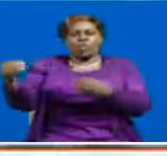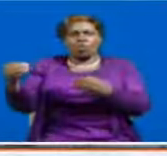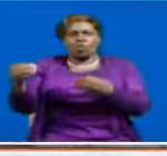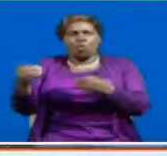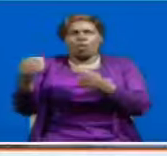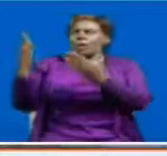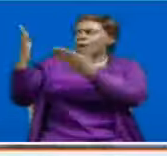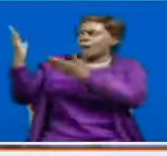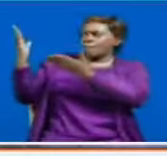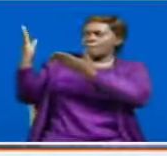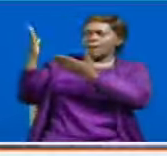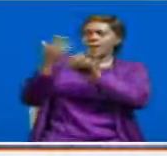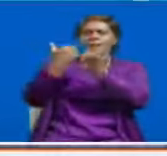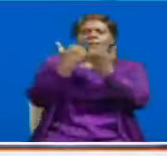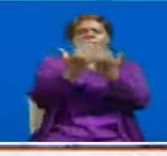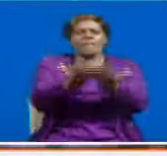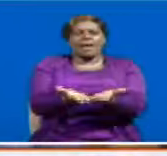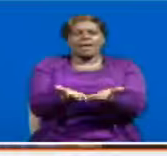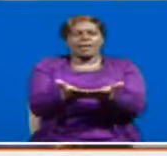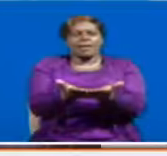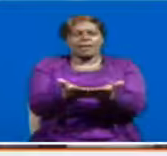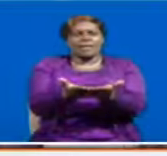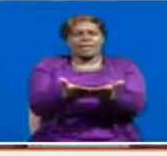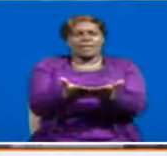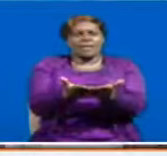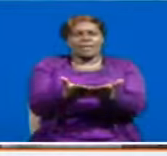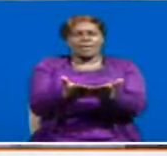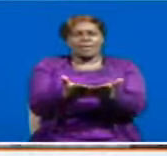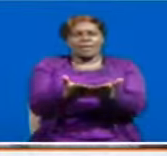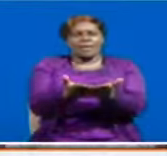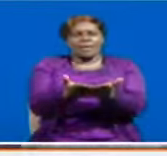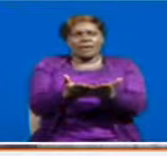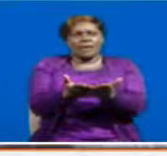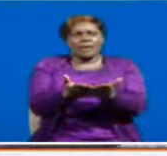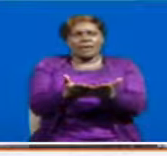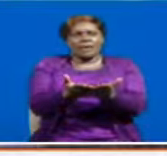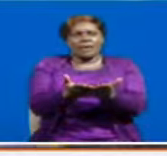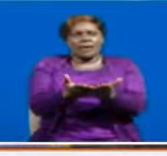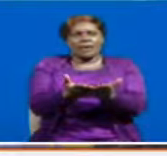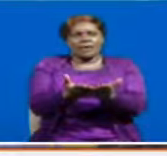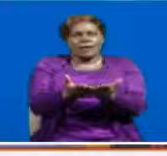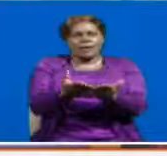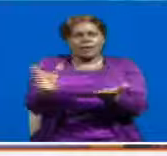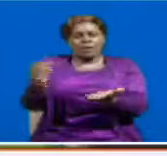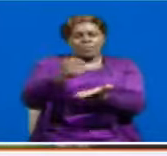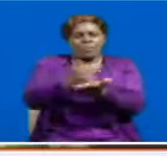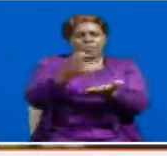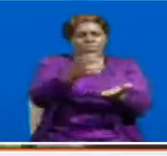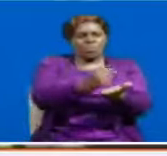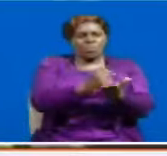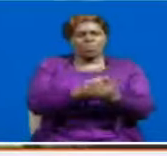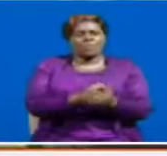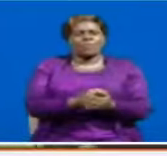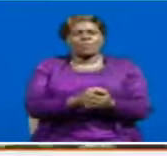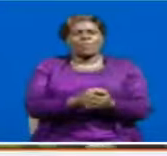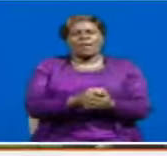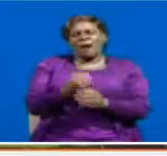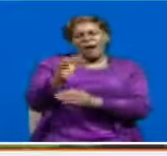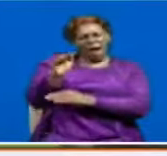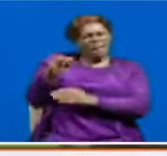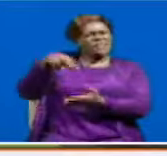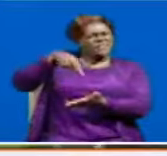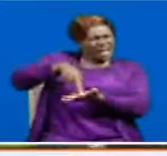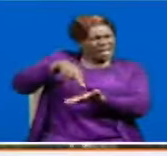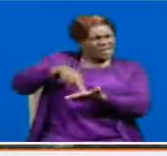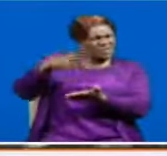Masai Grounds in Diani, where he maintained his earlier call for registration and recruitment drive. When asked if he will